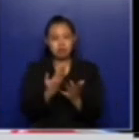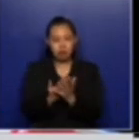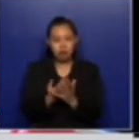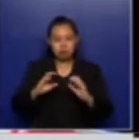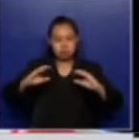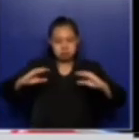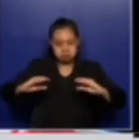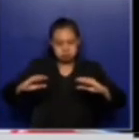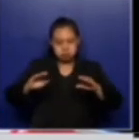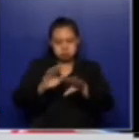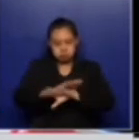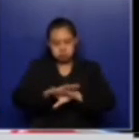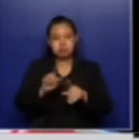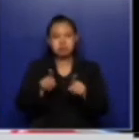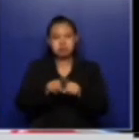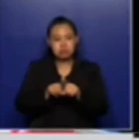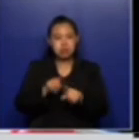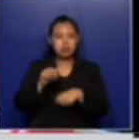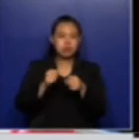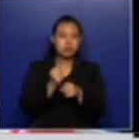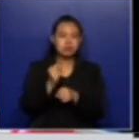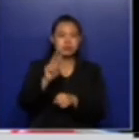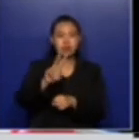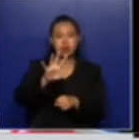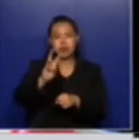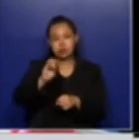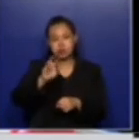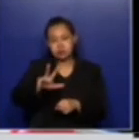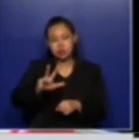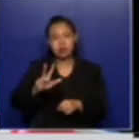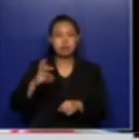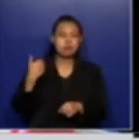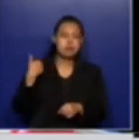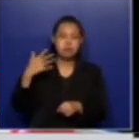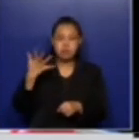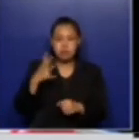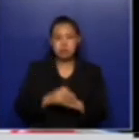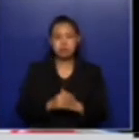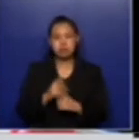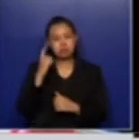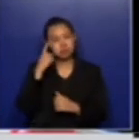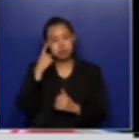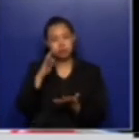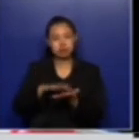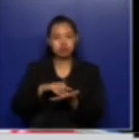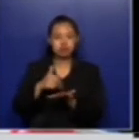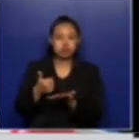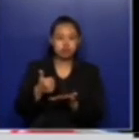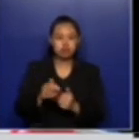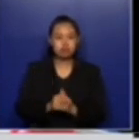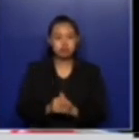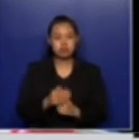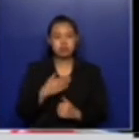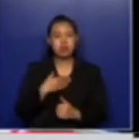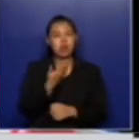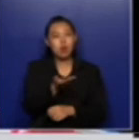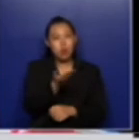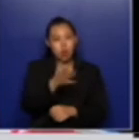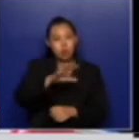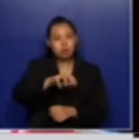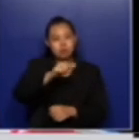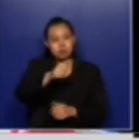ปี2563หรือไม่แม้กระทั่งเรื่องของงบฟื้นฟูวันนี้ดิฉันเองนะคะขอเรียกร้องสำนักงบประมาณ